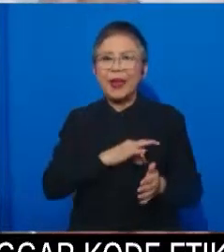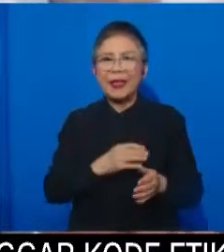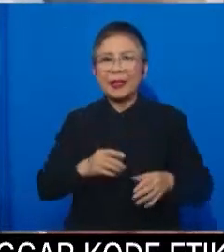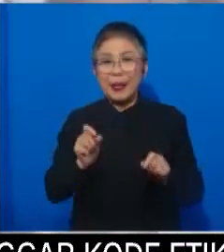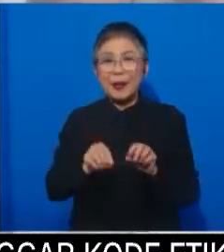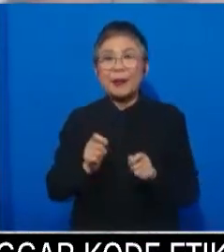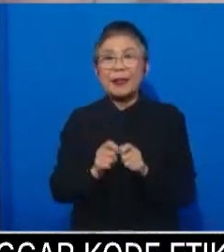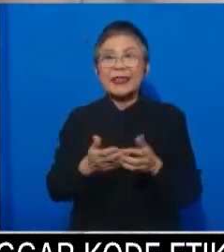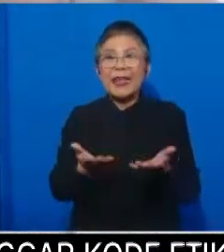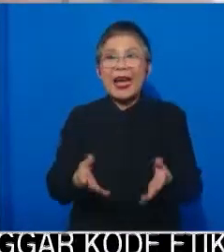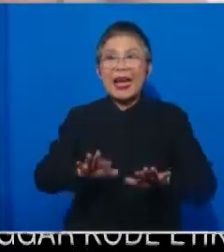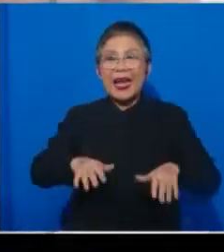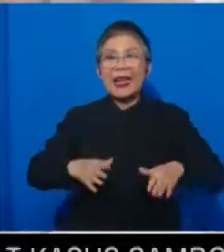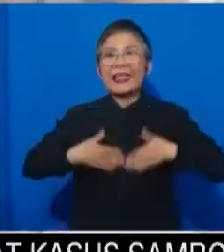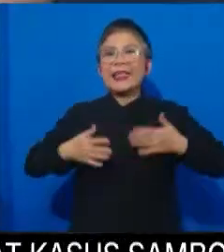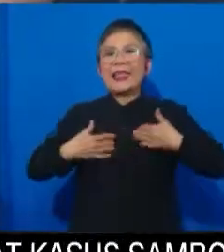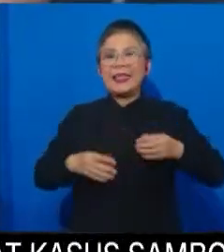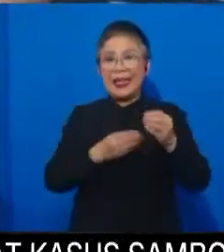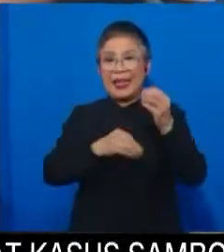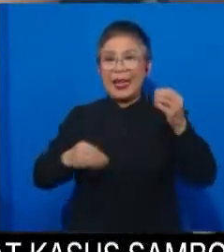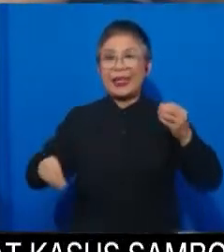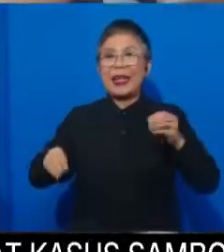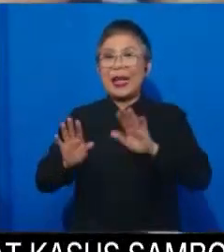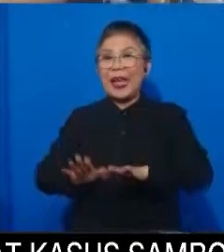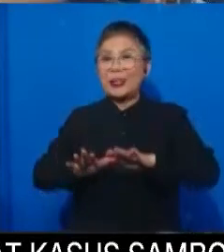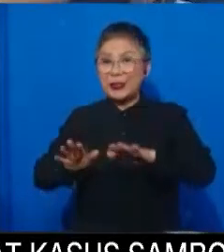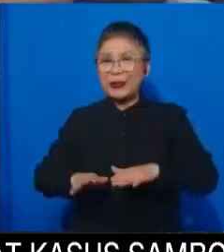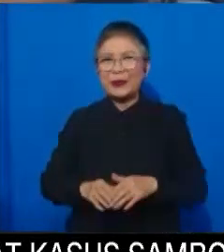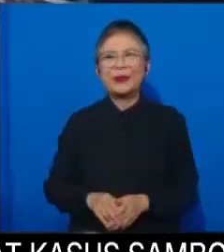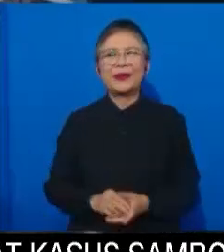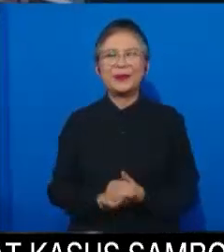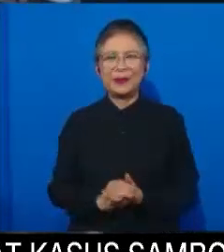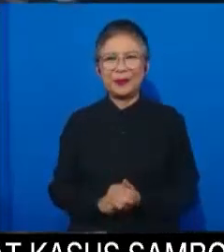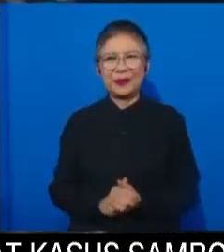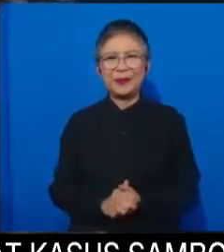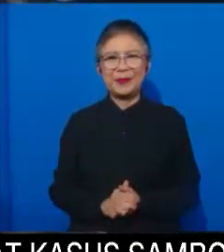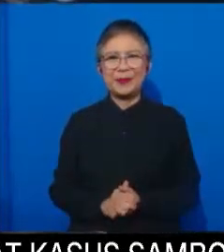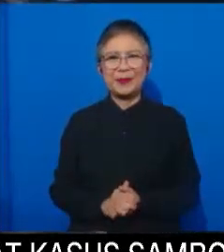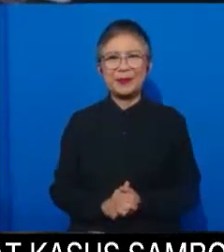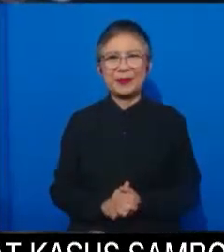sukacita bagi anak-anak asuh dan pengurus panti. Galih Putra, Jakarta.